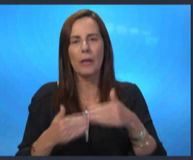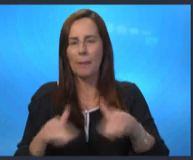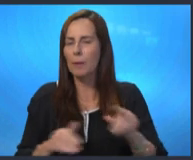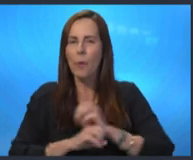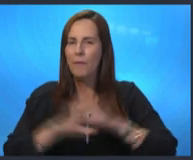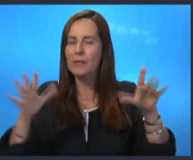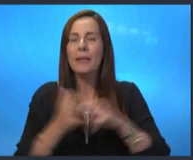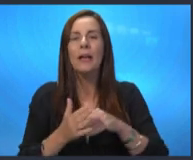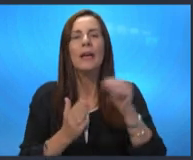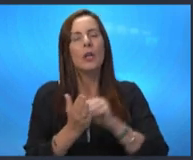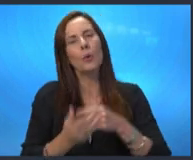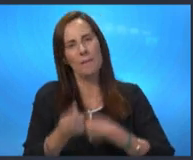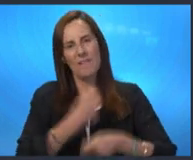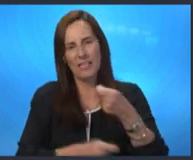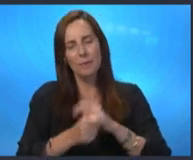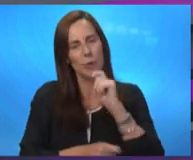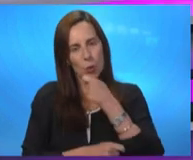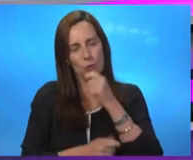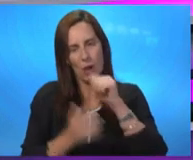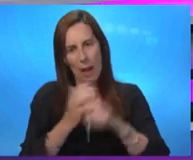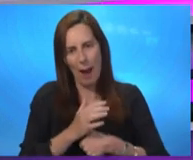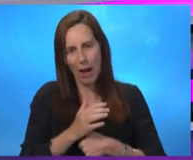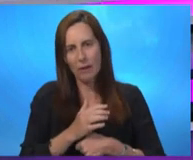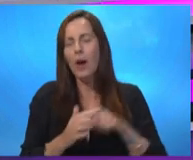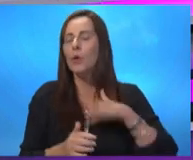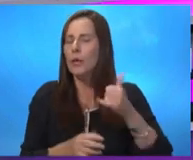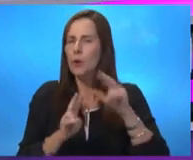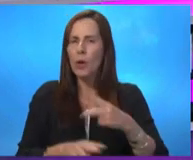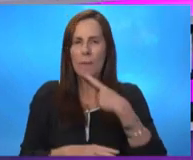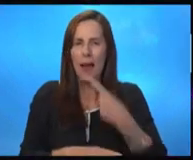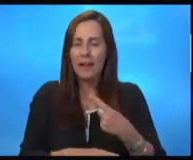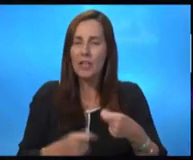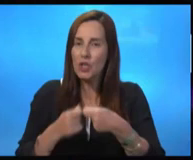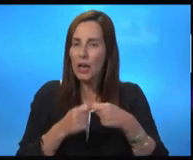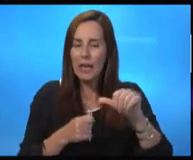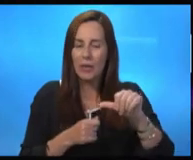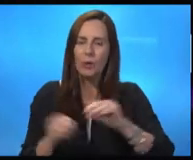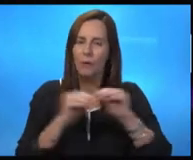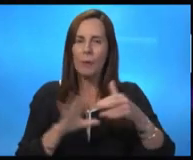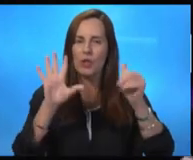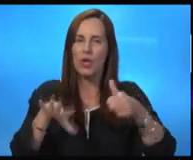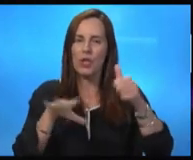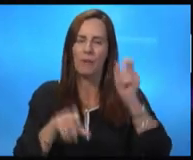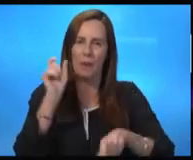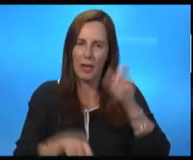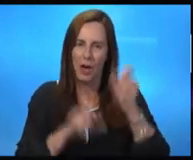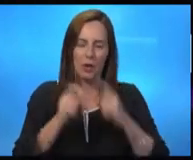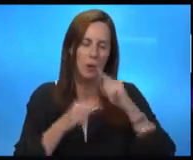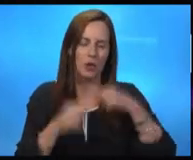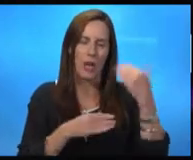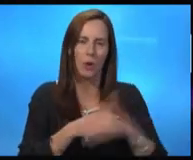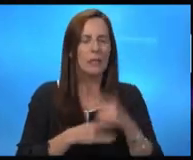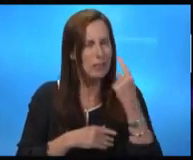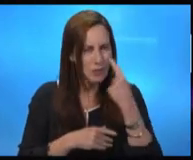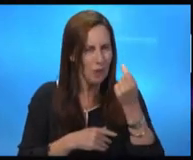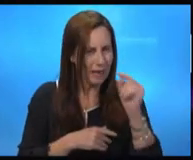נתונים מסחריים סודיים של הבנקים. אנחנו כן יכולים לומר שלאיגוד עברו בערך 6,000 ישראלים בשנה האחרונה. זה נשמע נמוך,